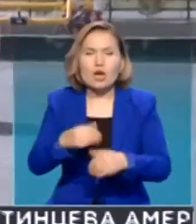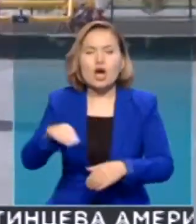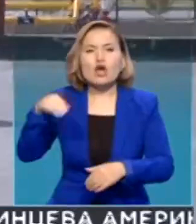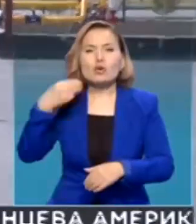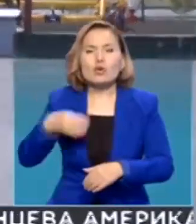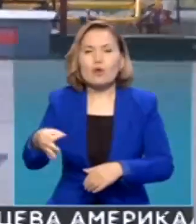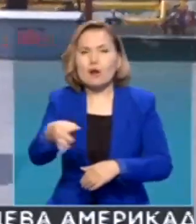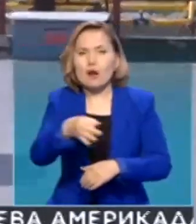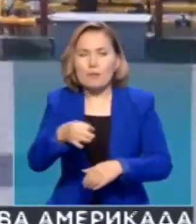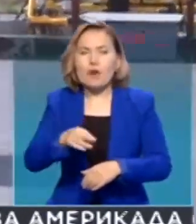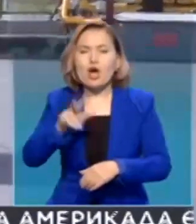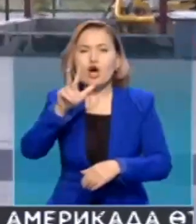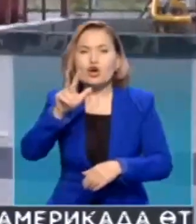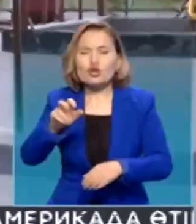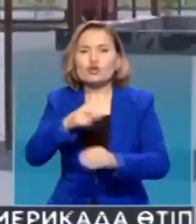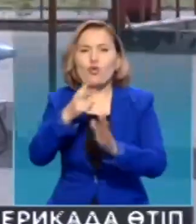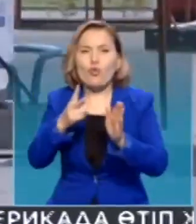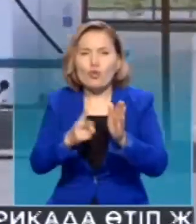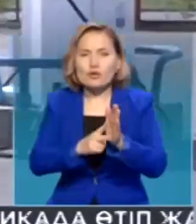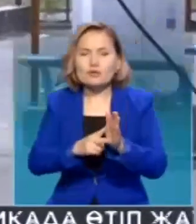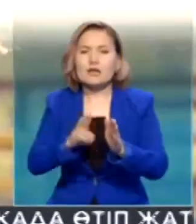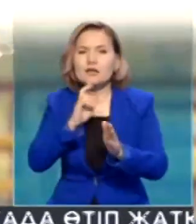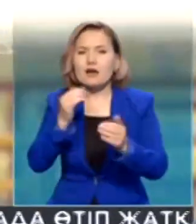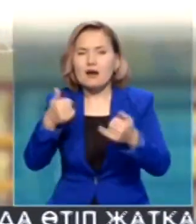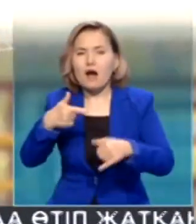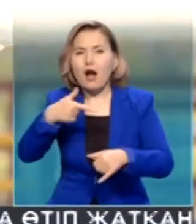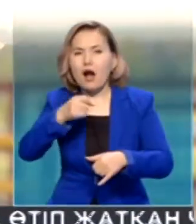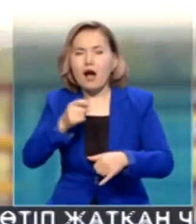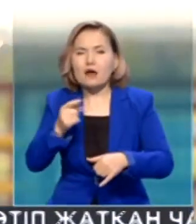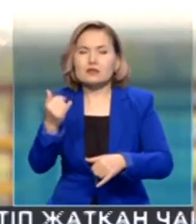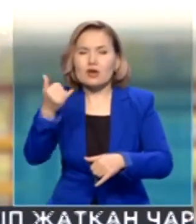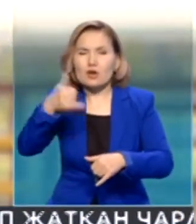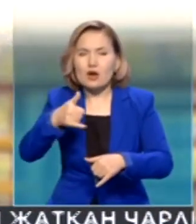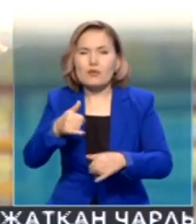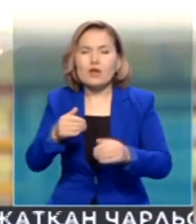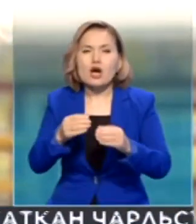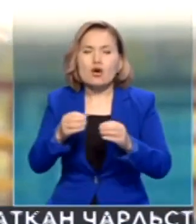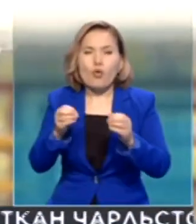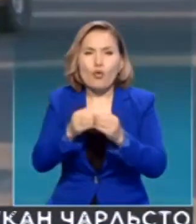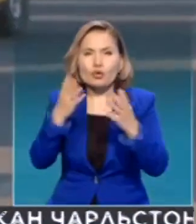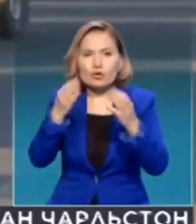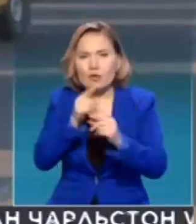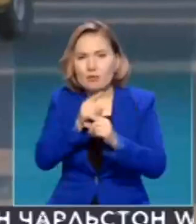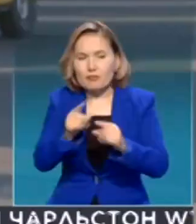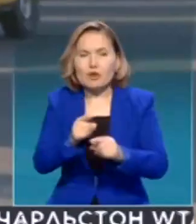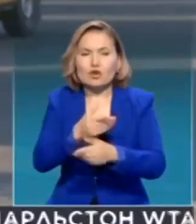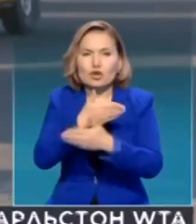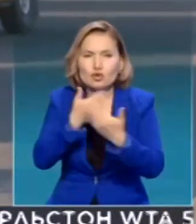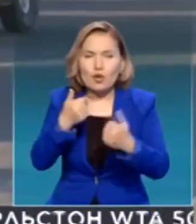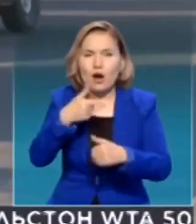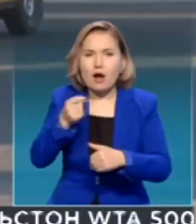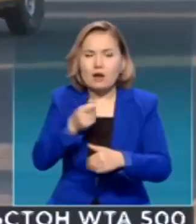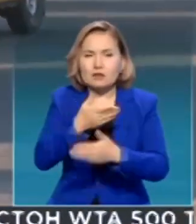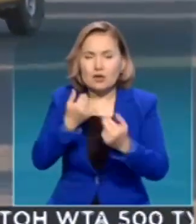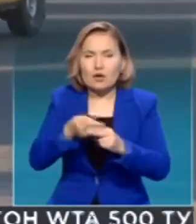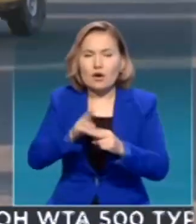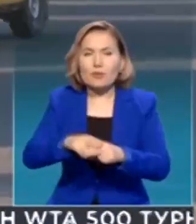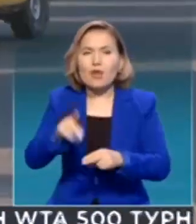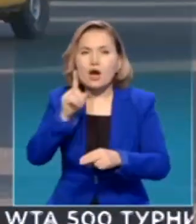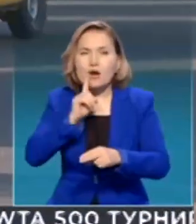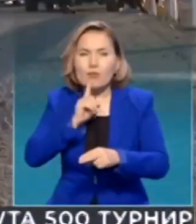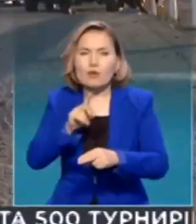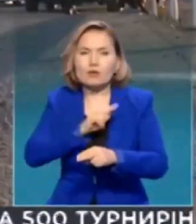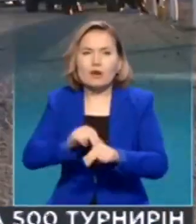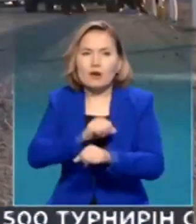Түркістан облысындағы 317 газ құю станциясының көбінде соңғы 10 күннен бері көгілдір отын жоқ. Сондықтан кейбірі жұмысында уақытша